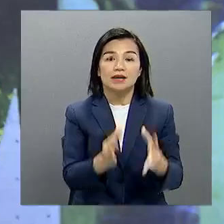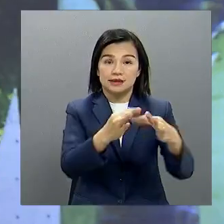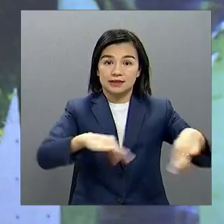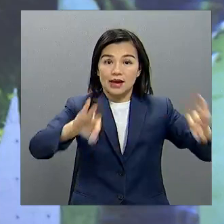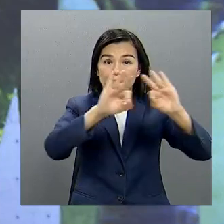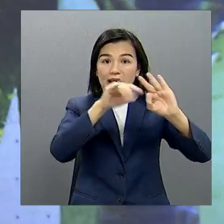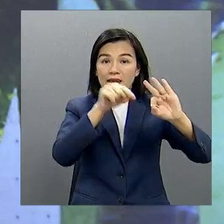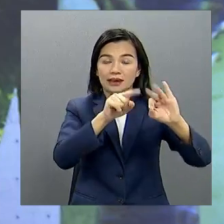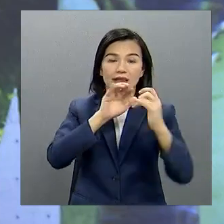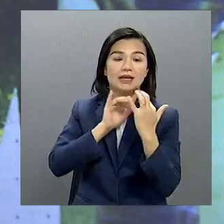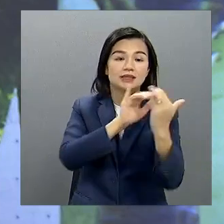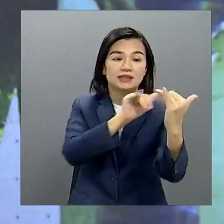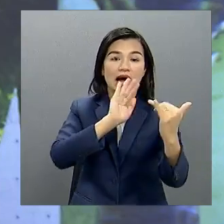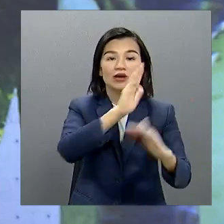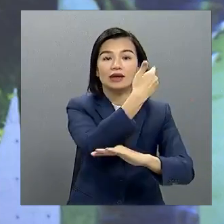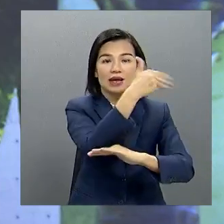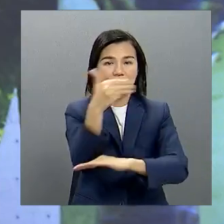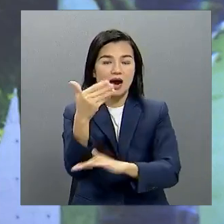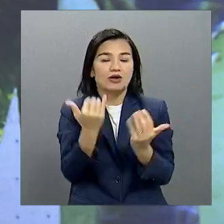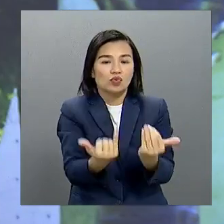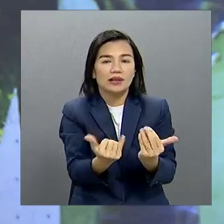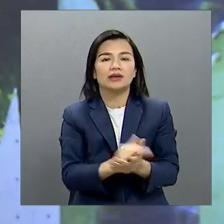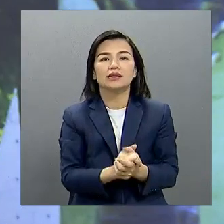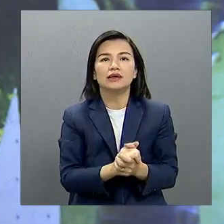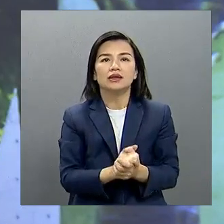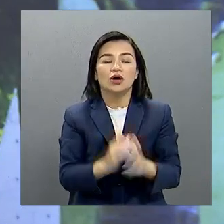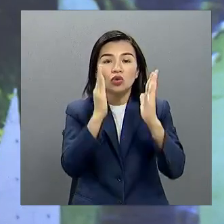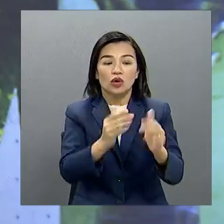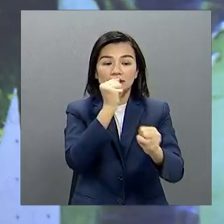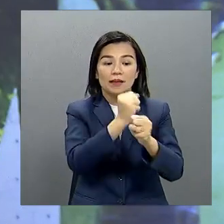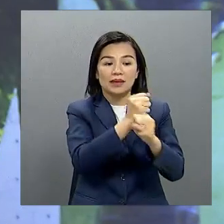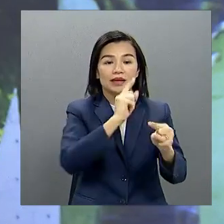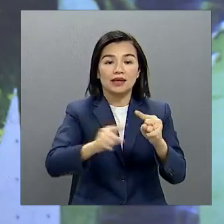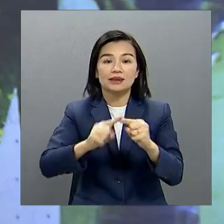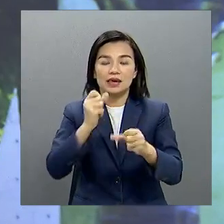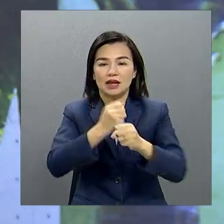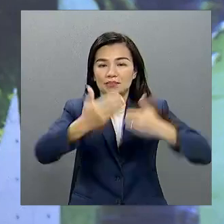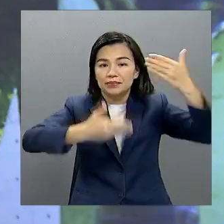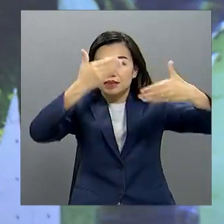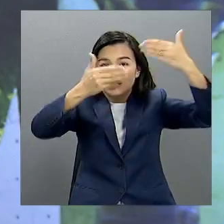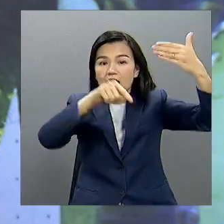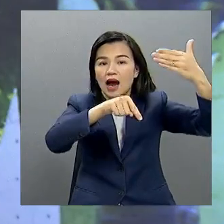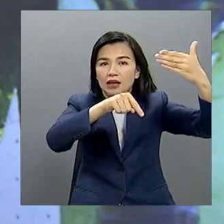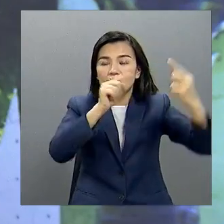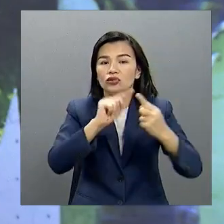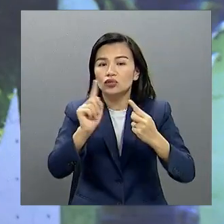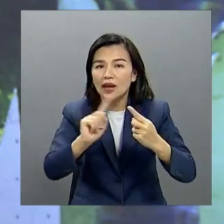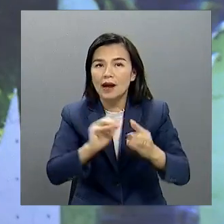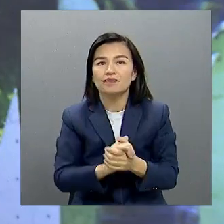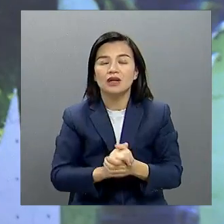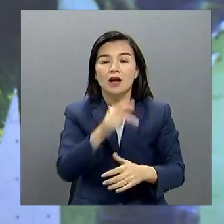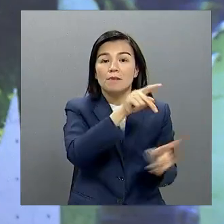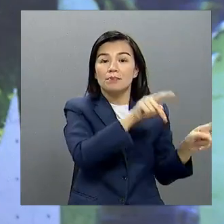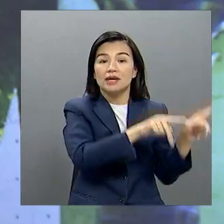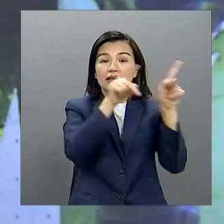อสารแห่งชาตินี้ค่ะคุณผู้ชมทางหน่วยงานที่เกี่ยวข้องก็มีการจัดกิจกรรมต่างๆนะคะอย่างเช่นพิธีถวายเครื่องสักการะ